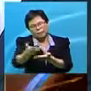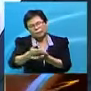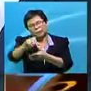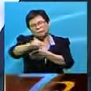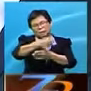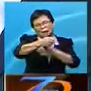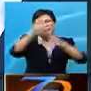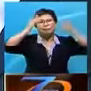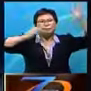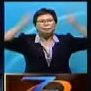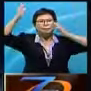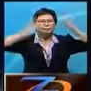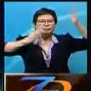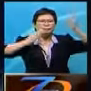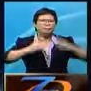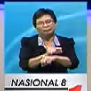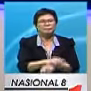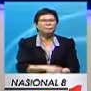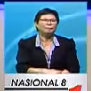tempatan.